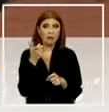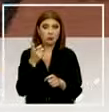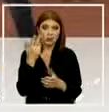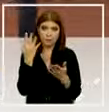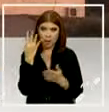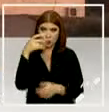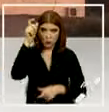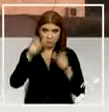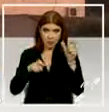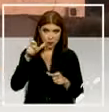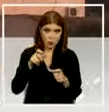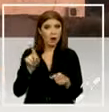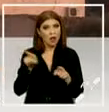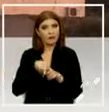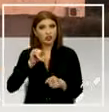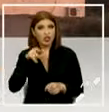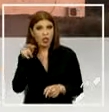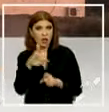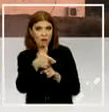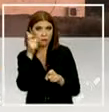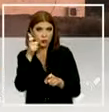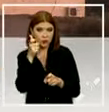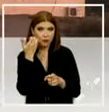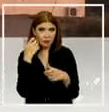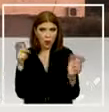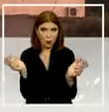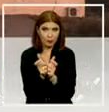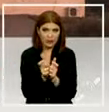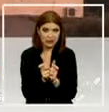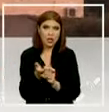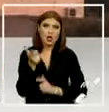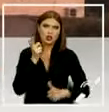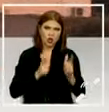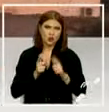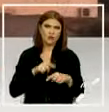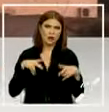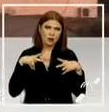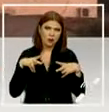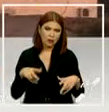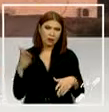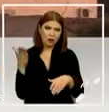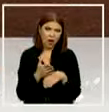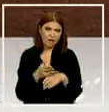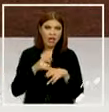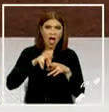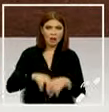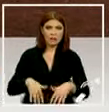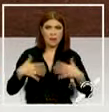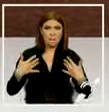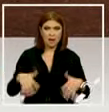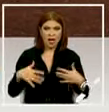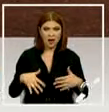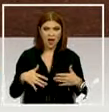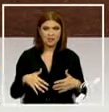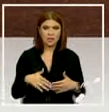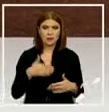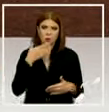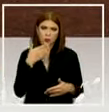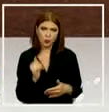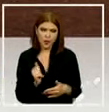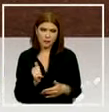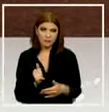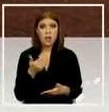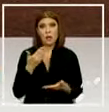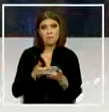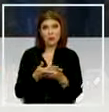Sabău a fost de asemenea împușcat în timpul capturării și a suferit răni grave, a rămas infirm și paralizat cu dureri insuportabile. De